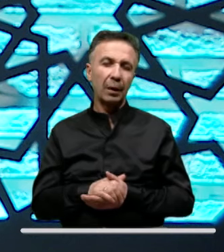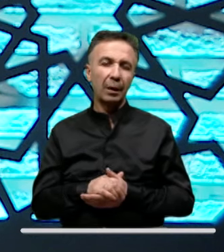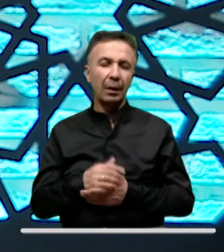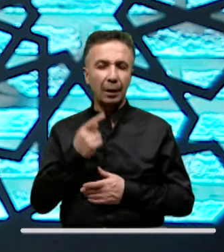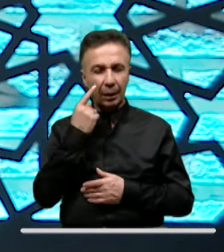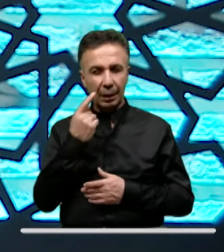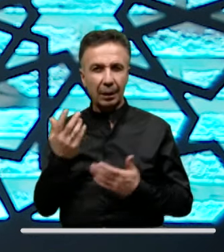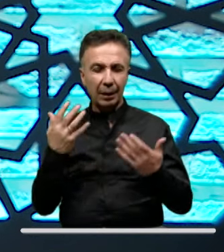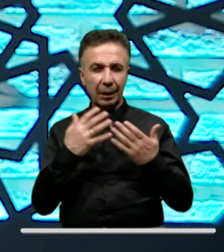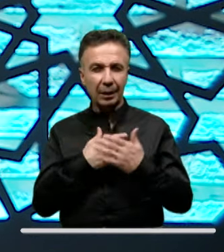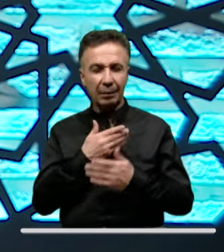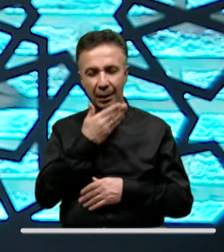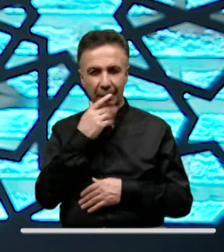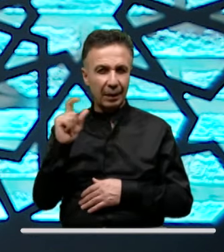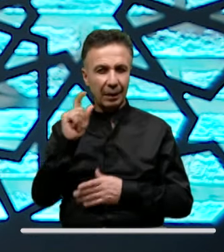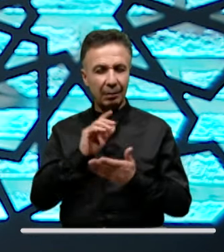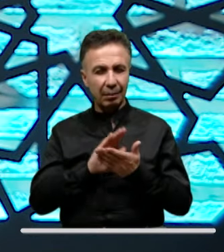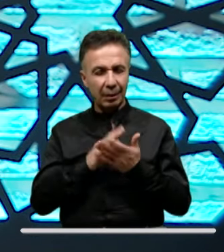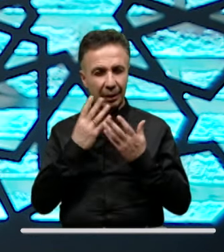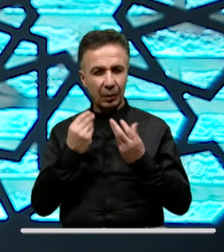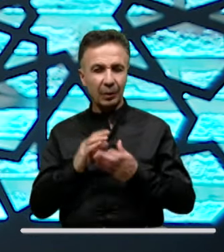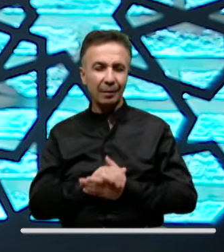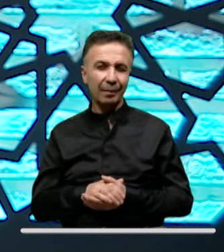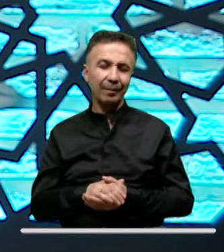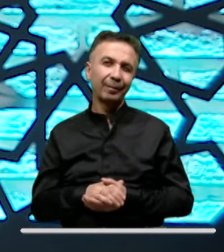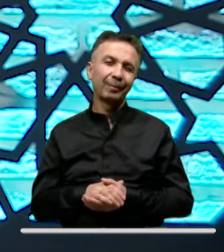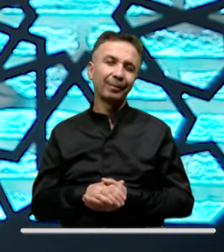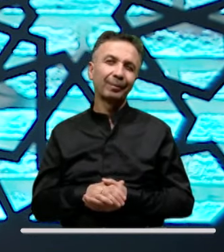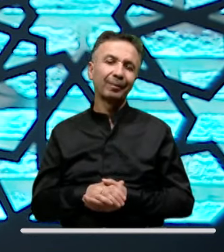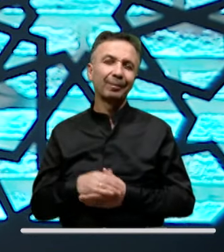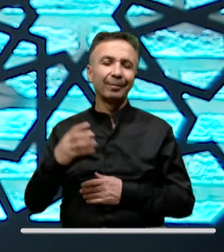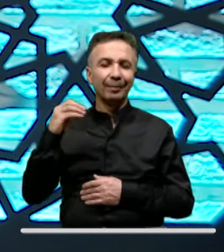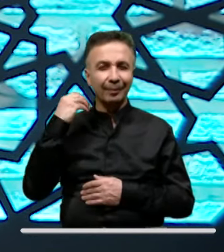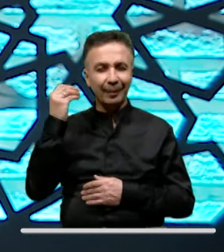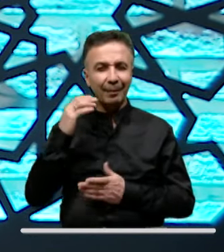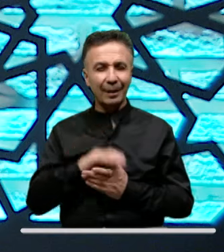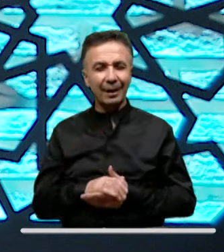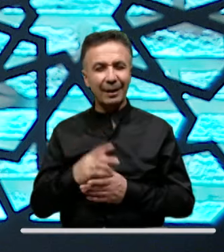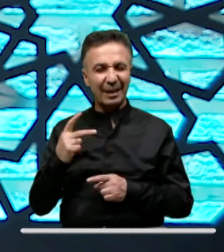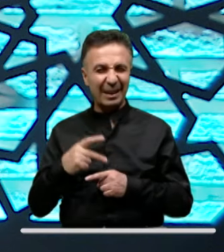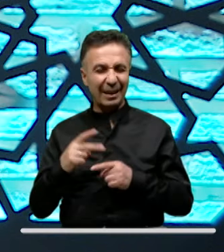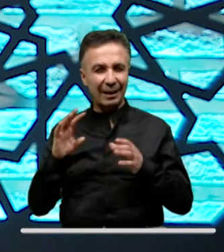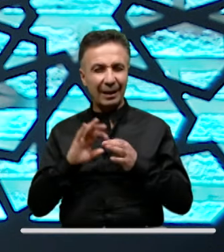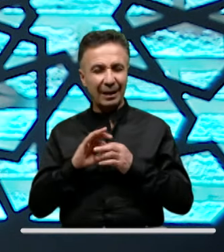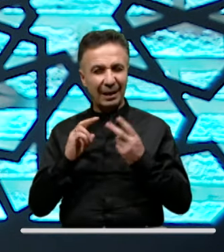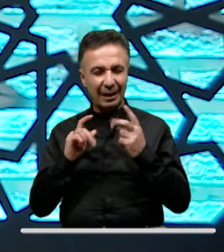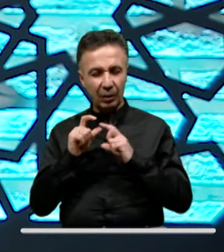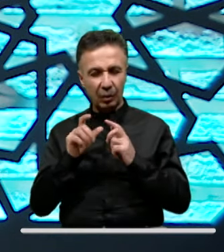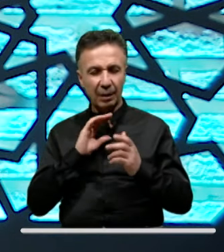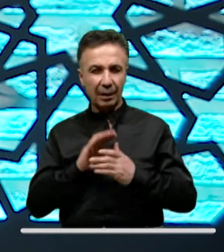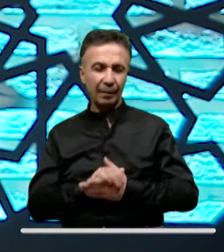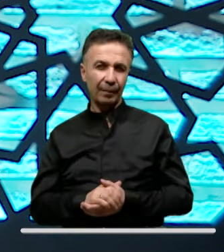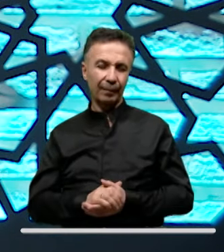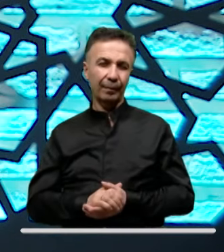hayırlı Ramazanlar. Sağ olun Muharrem Bey. Teşekkür ederiz. Allah razı olsun. Hocama zekatla alakalı iki tane sorum olacak